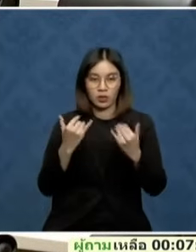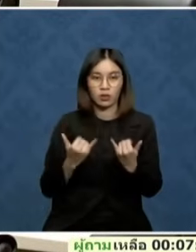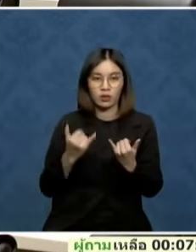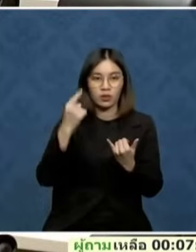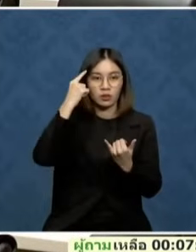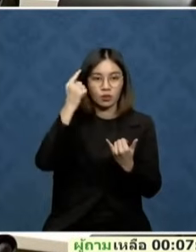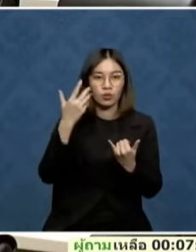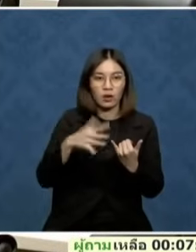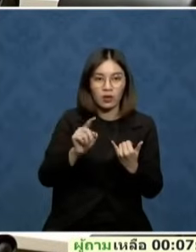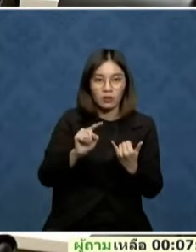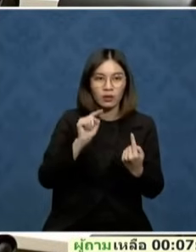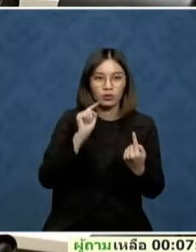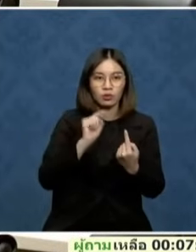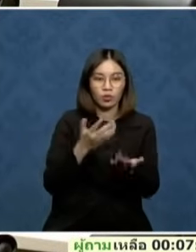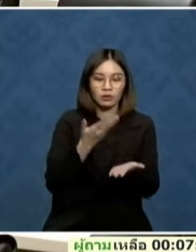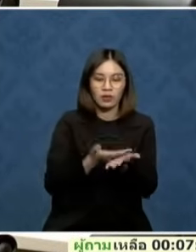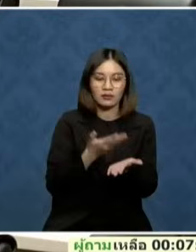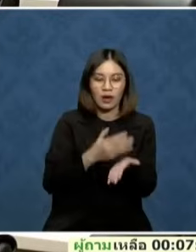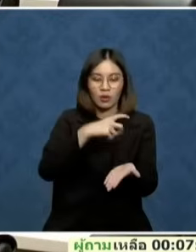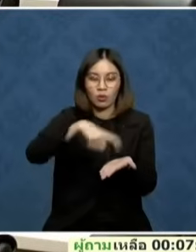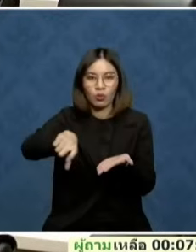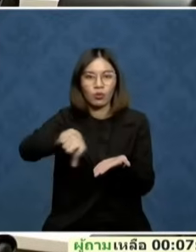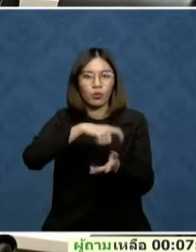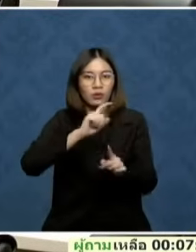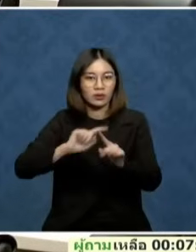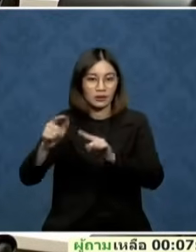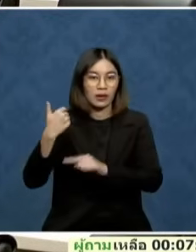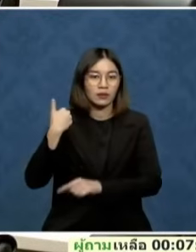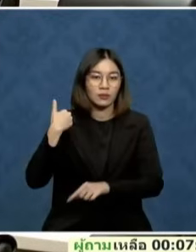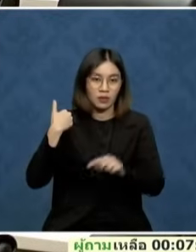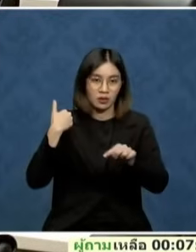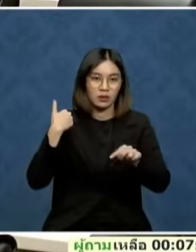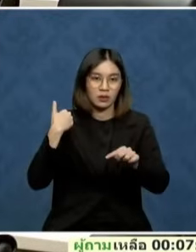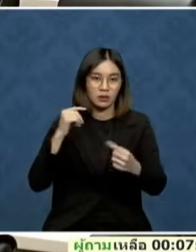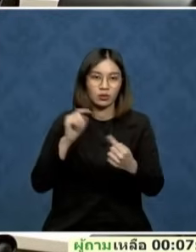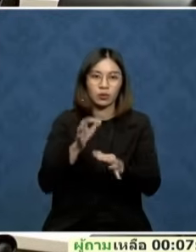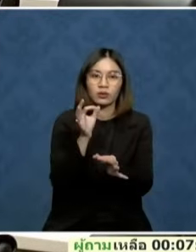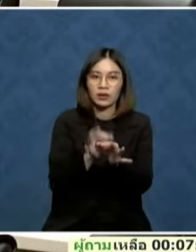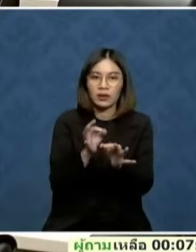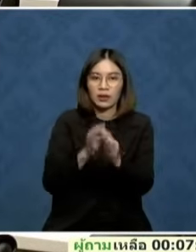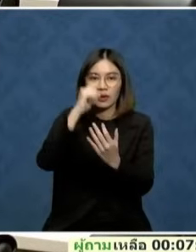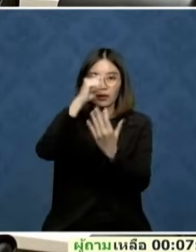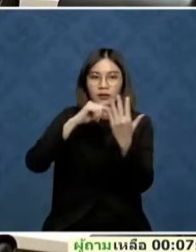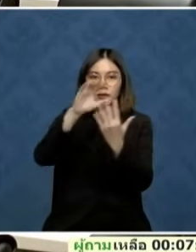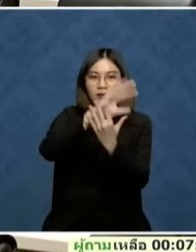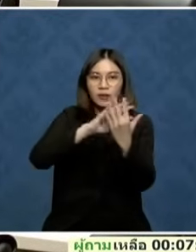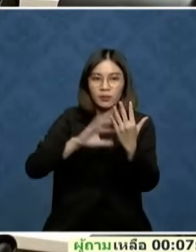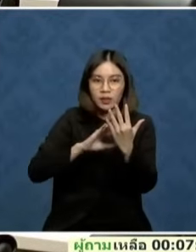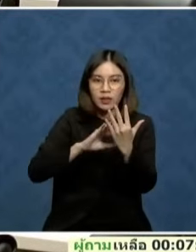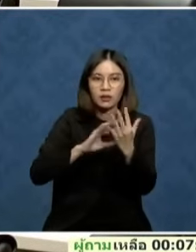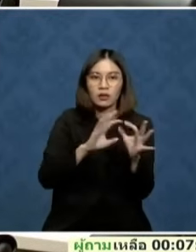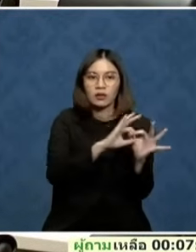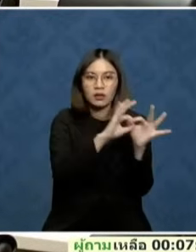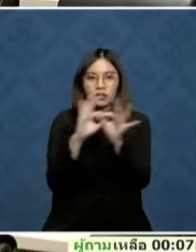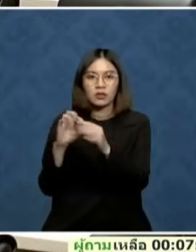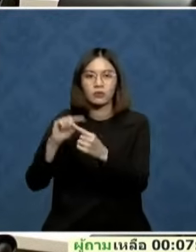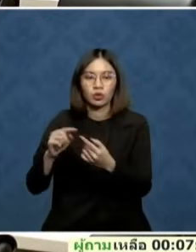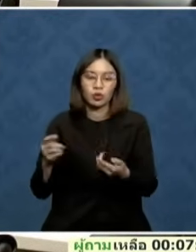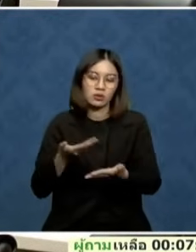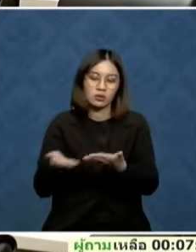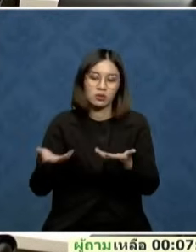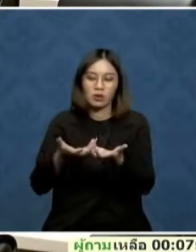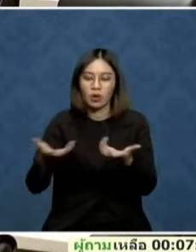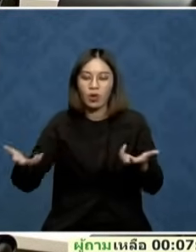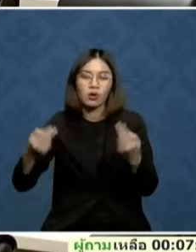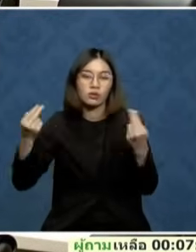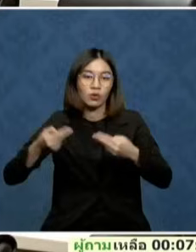รารู้แล้วว่าธุรกรรมทางการเงินที่เกิดขึ้นของธนาคารประเทศไทยนำไปสู่การซื้อขายอาวุธ